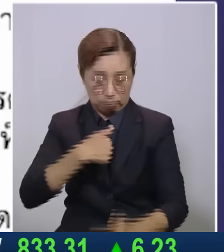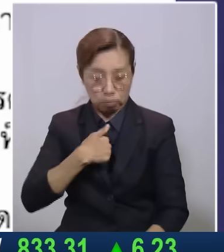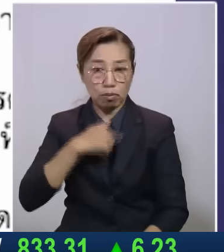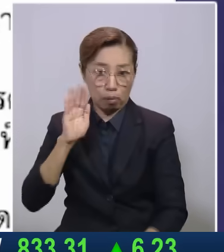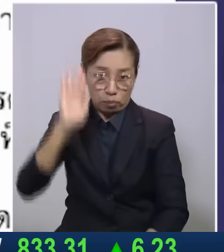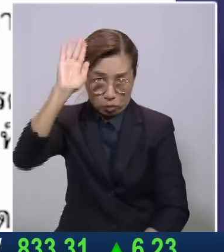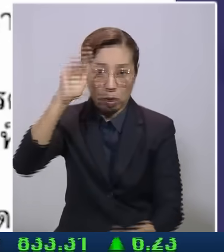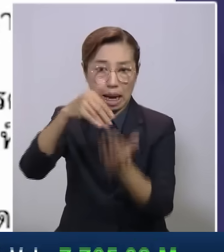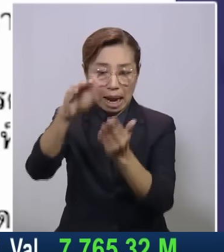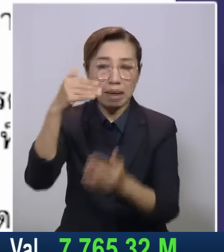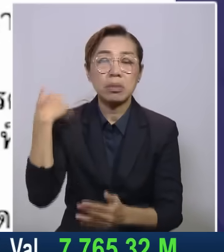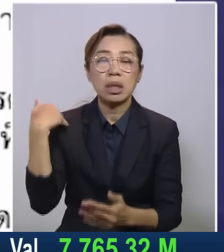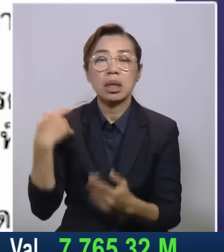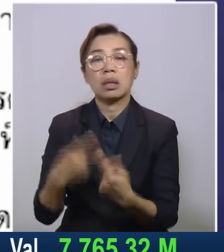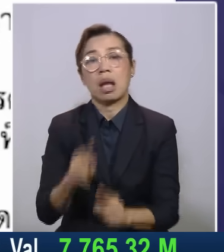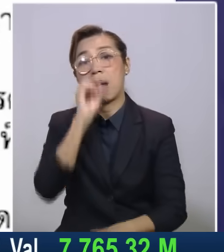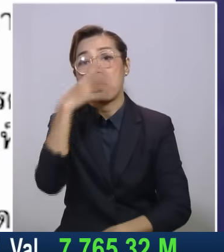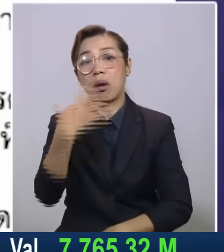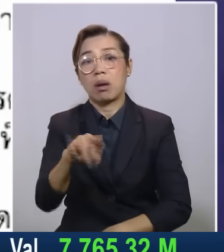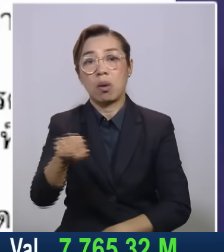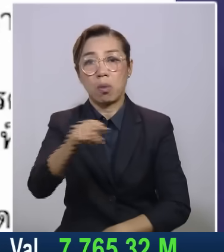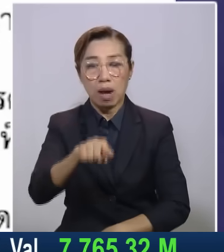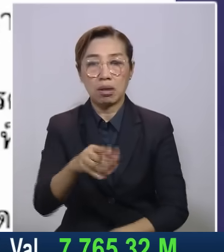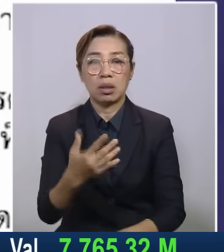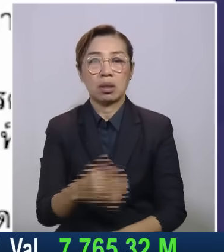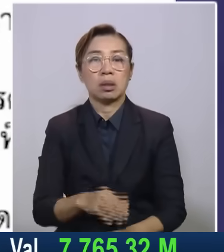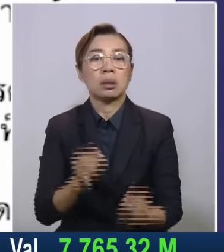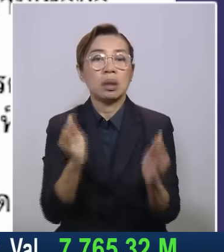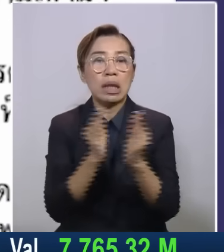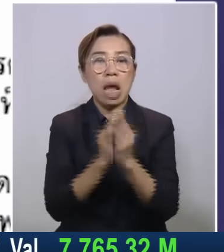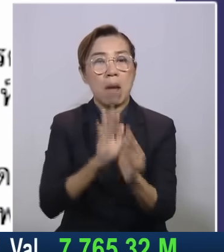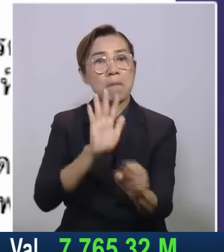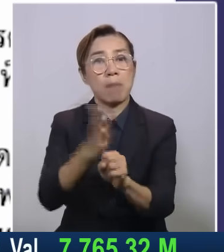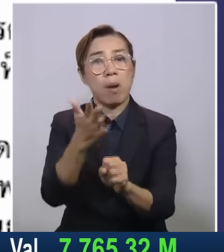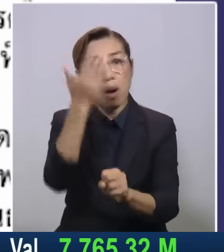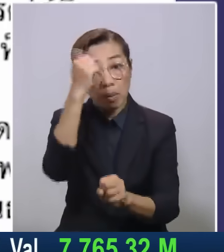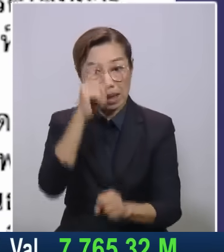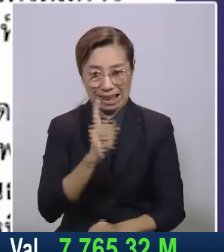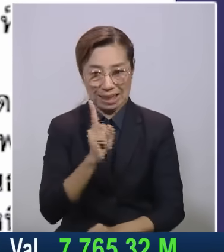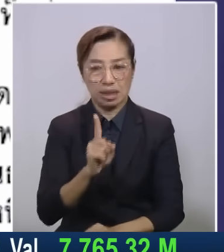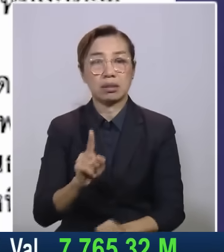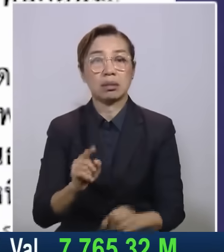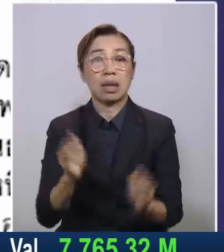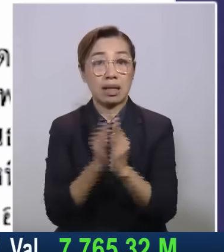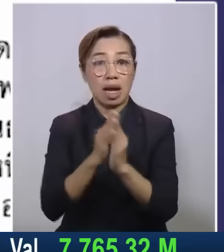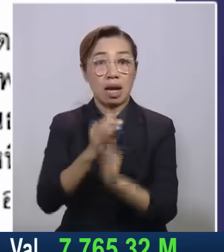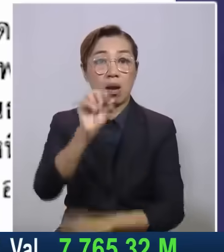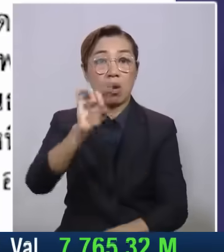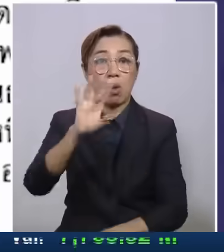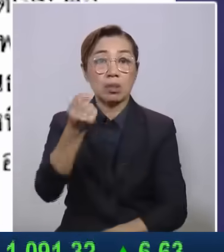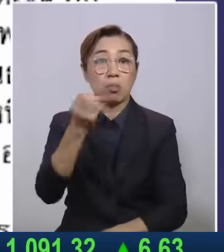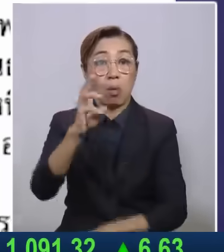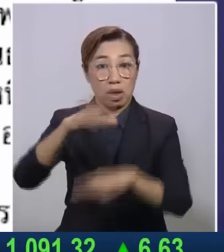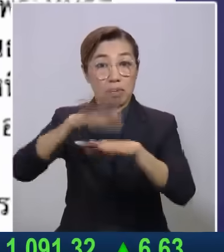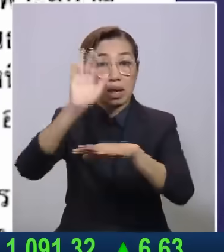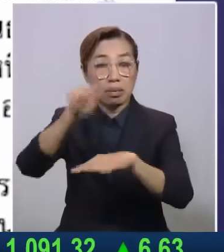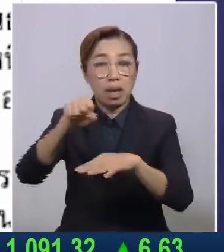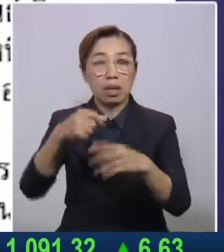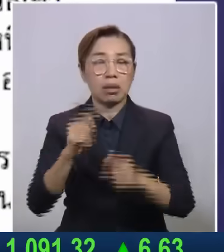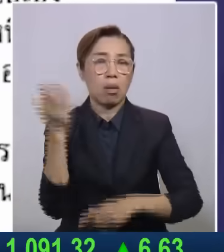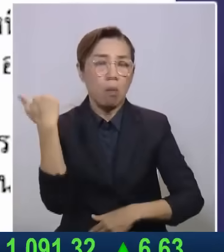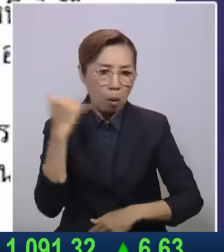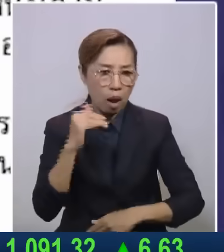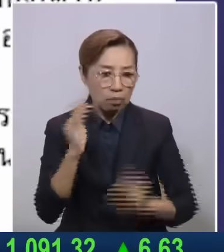แต่ว่าอย่างที่บอกว่าจำนวนเสียงเนี่ยคือไม่ถึง 3ใน 4ก็คือ116เสียงเนี่ยแต่ว่าเมื่อวานนี้มติที่ออกมามันแค่